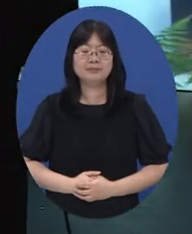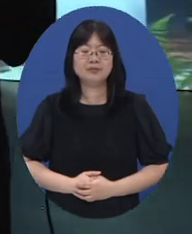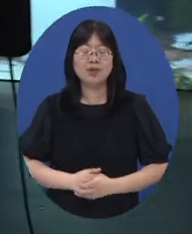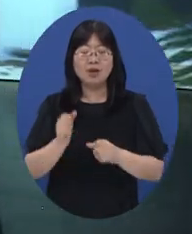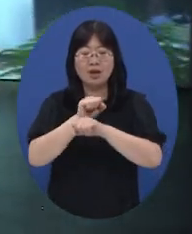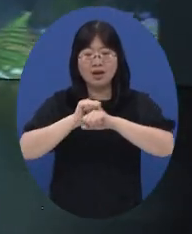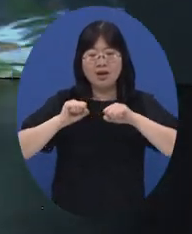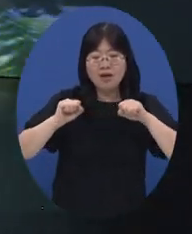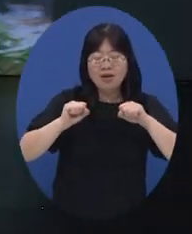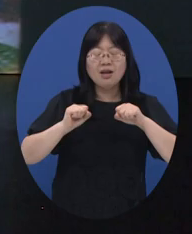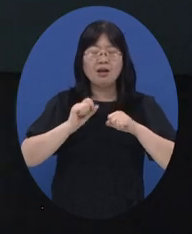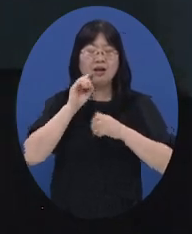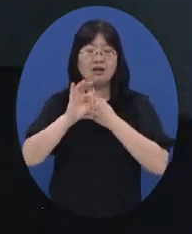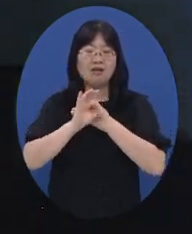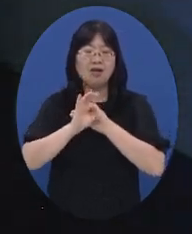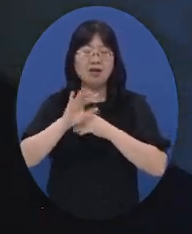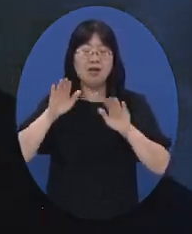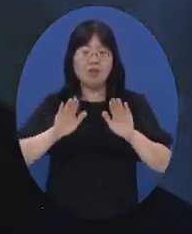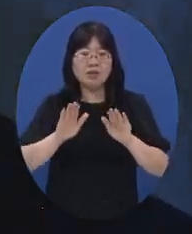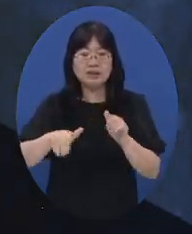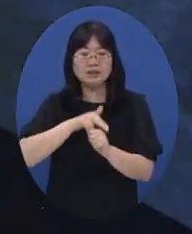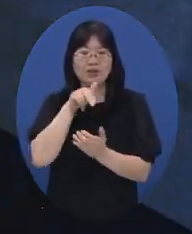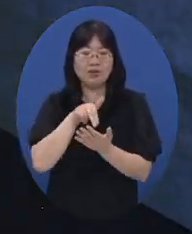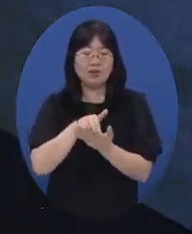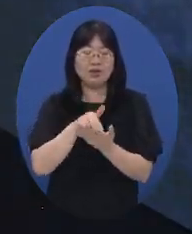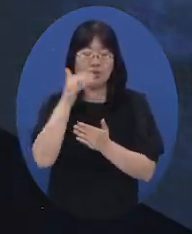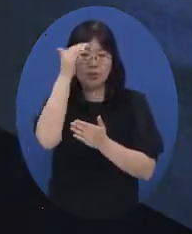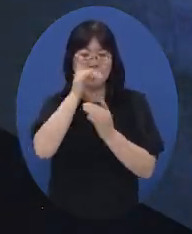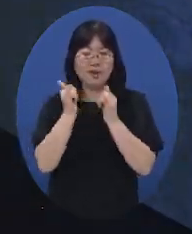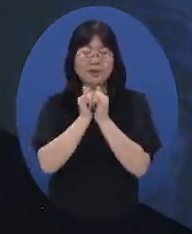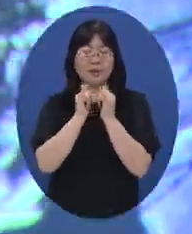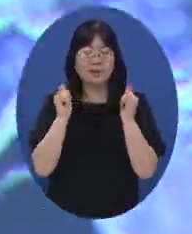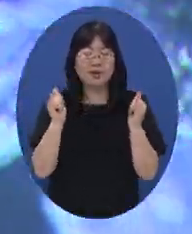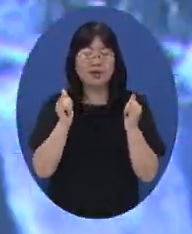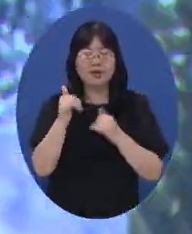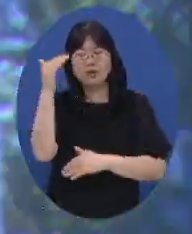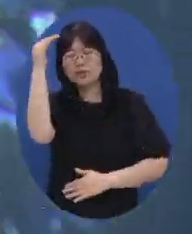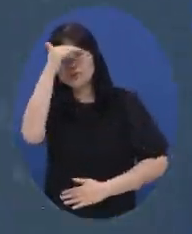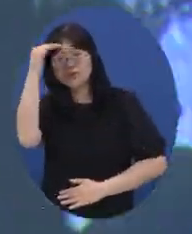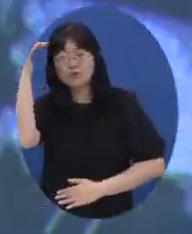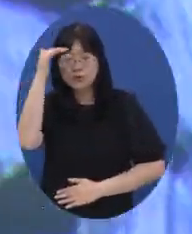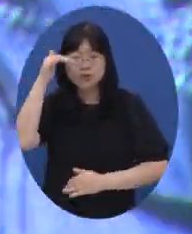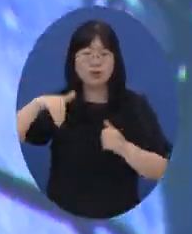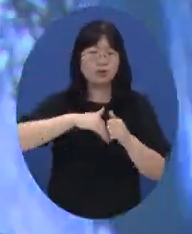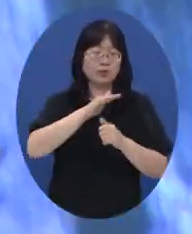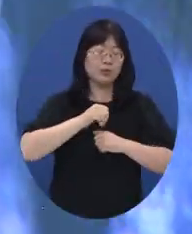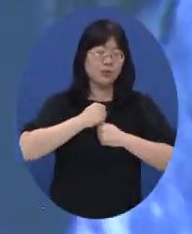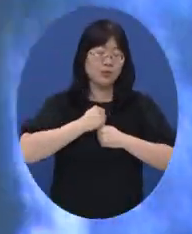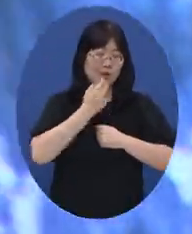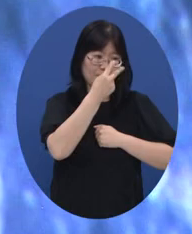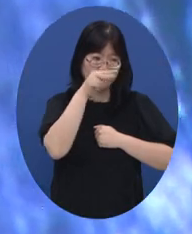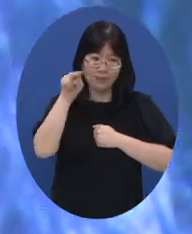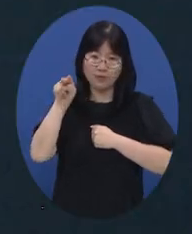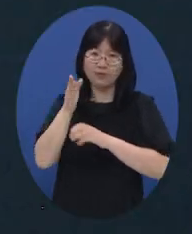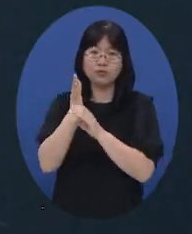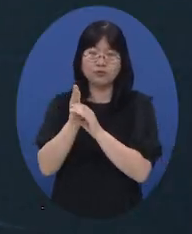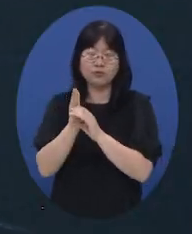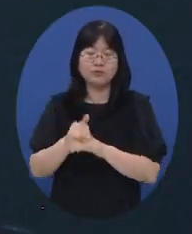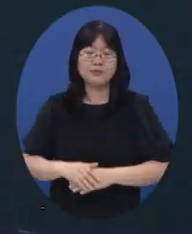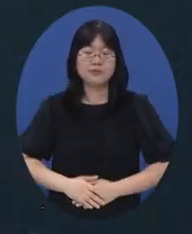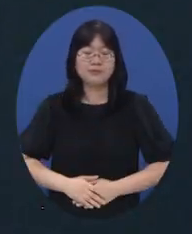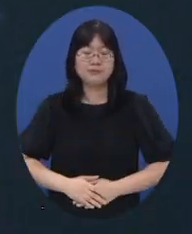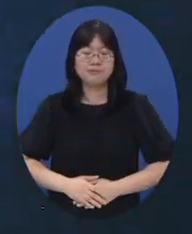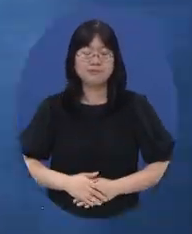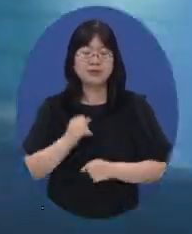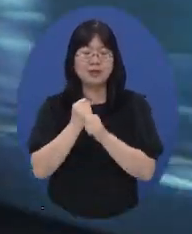광활한 가상현실 속에 서 있는 한 관람객. 고글을 끼고 두리번두리번 주변을 조심히 살핍니다.